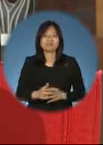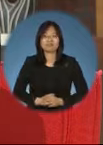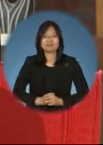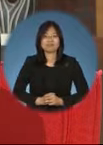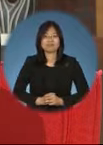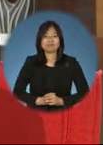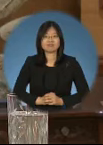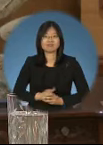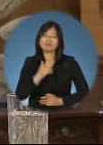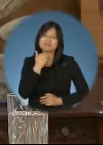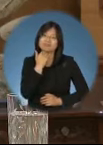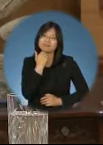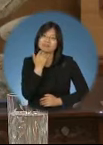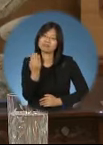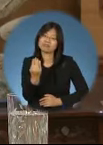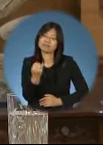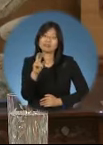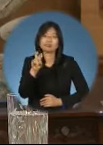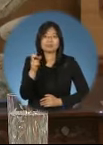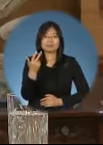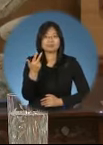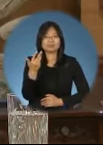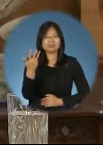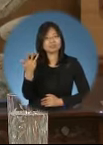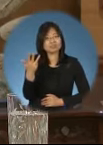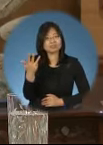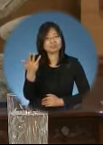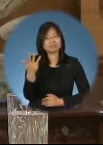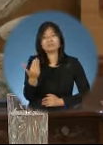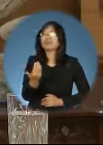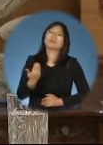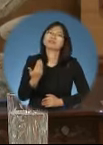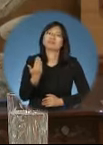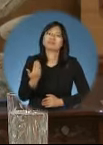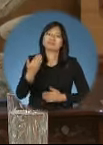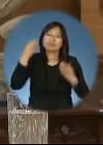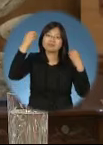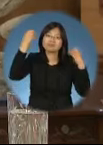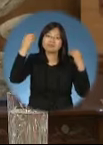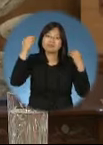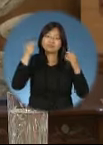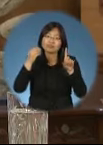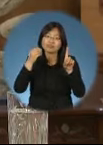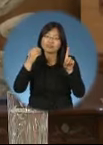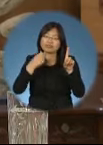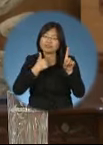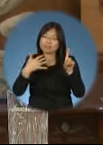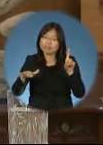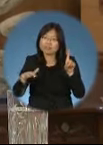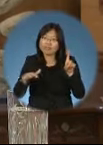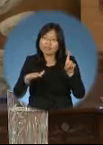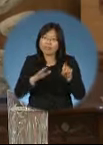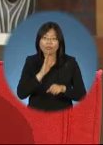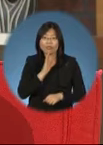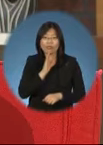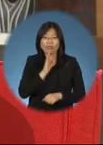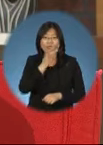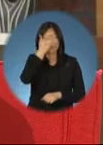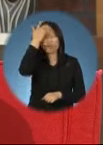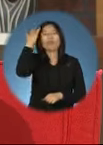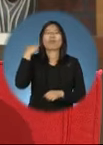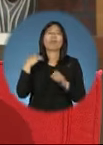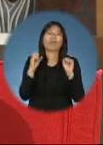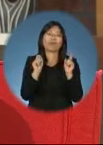그 나이가 27? 한, 예, 7, 8. 예. 그 전에는 춤, 무용을 전혀 안 하셨습니까? 전혀 못했죠. 전혀? 기회가